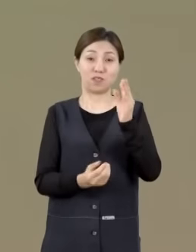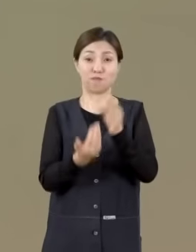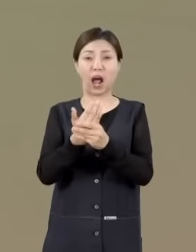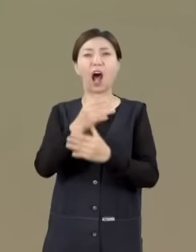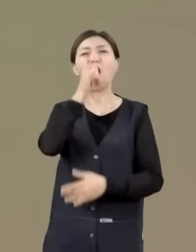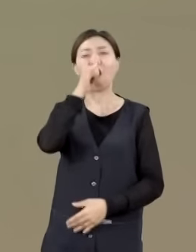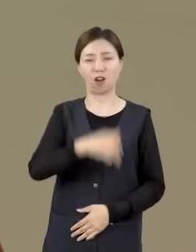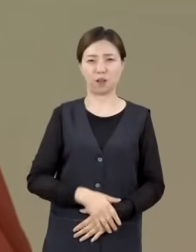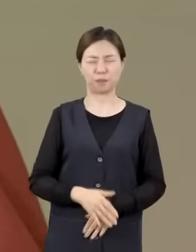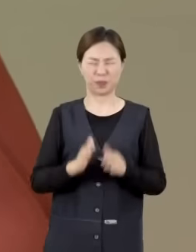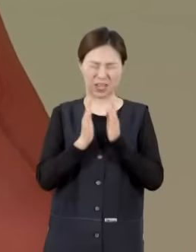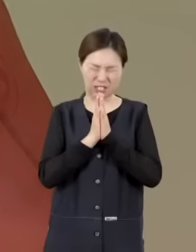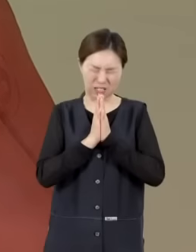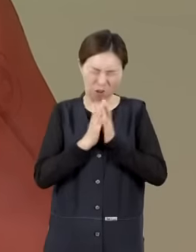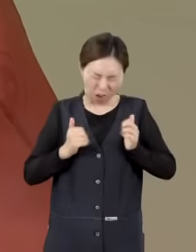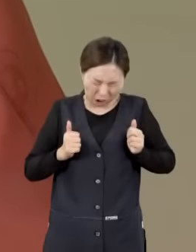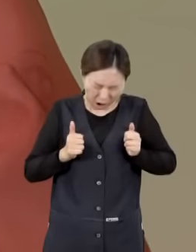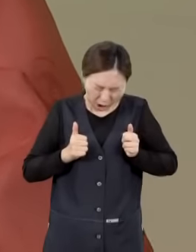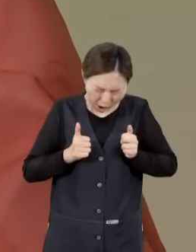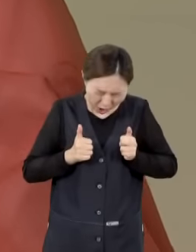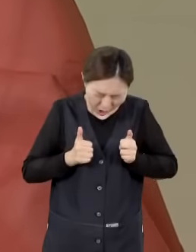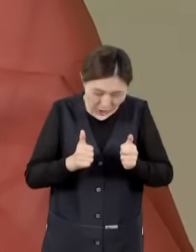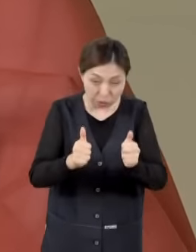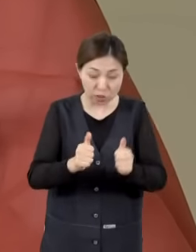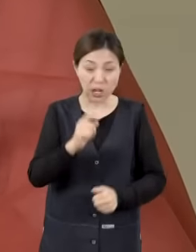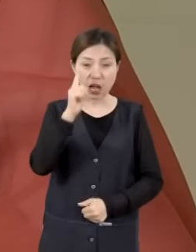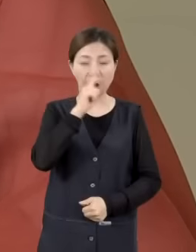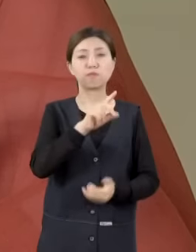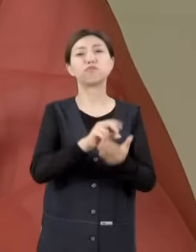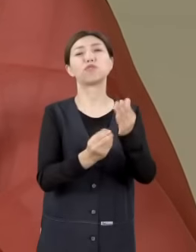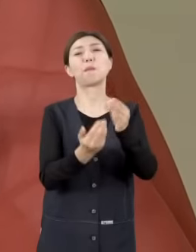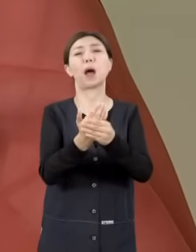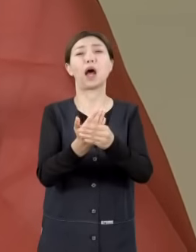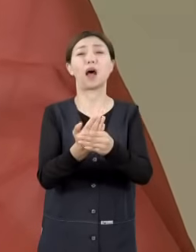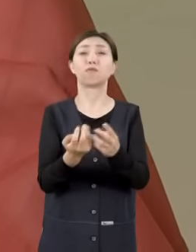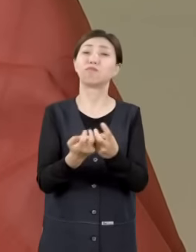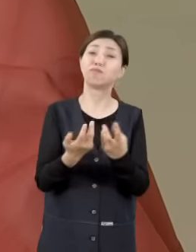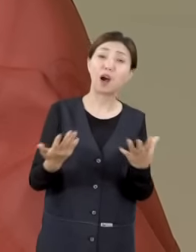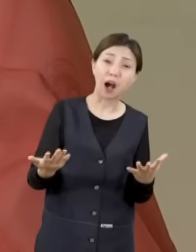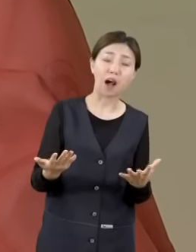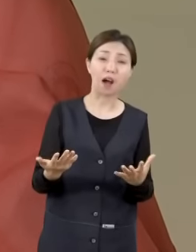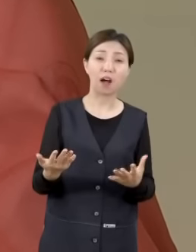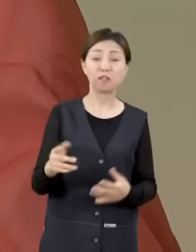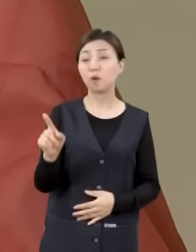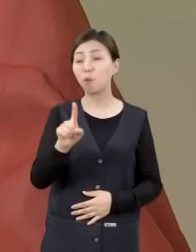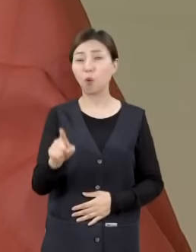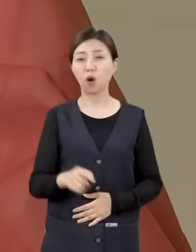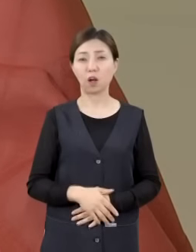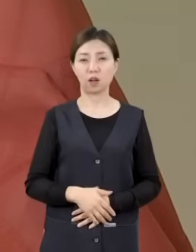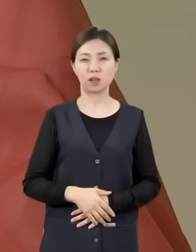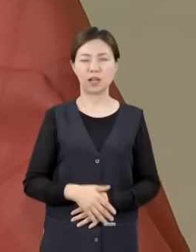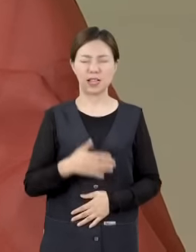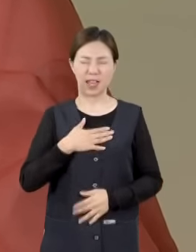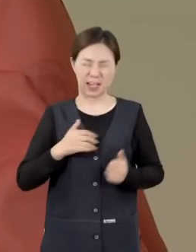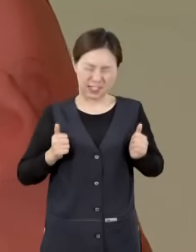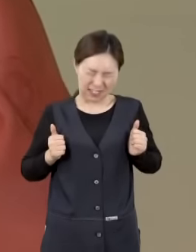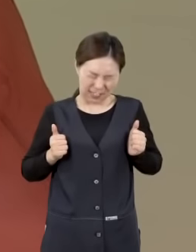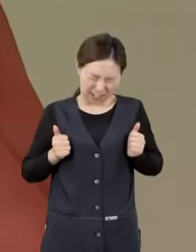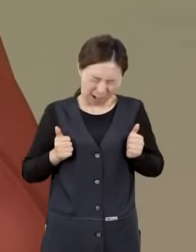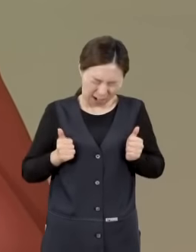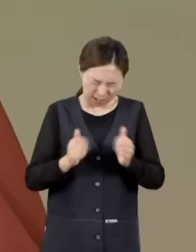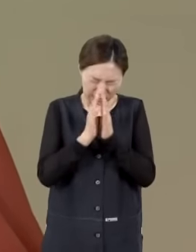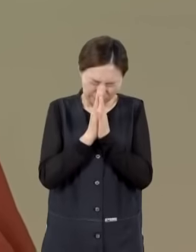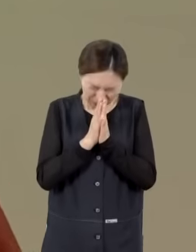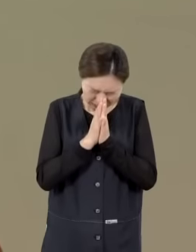명심하세요 기도를 많이 해도 나쁜 일은 생겨요 우리는 중심이 있잖아요 그 중심이 뭐죠